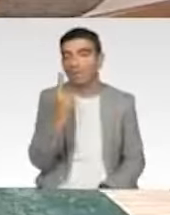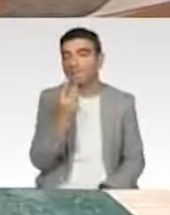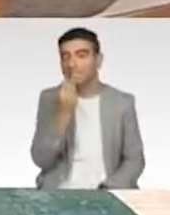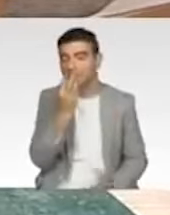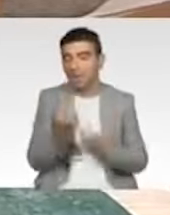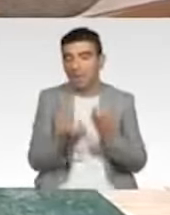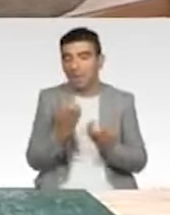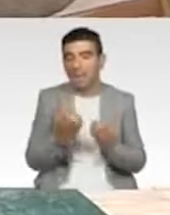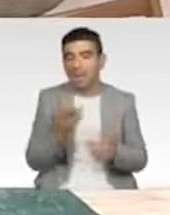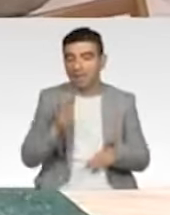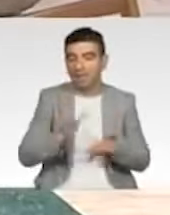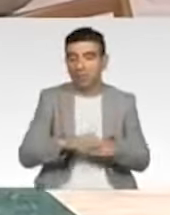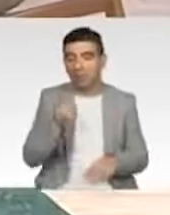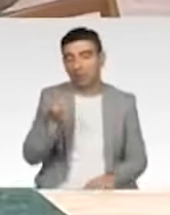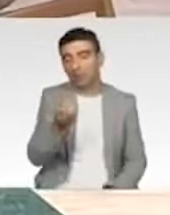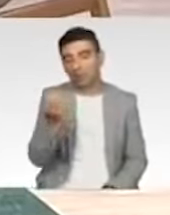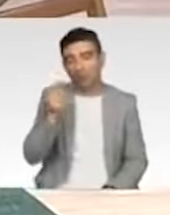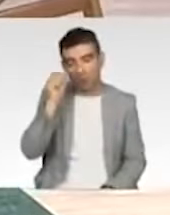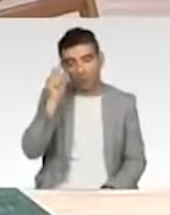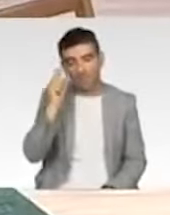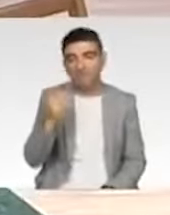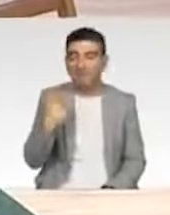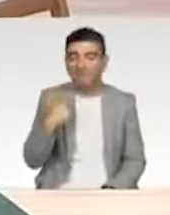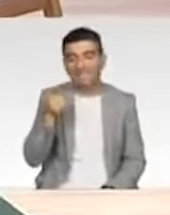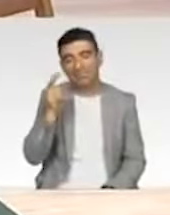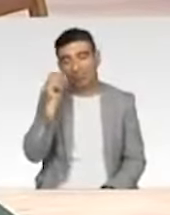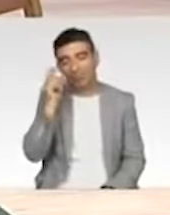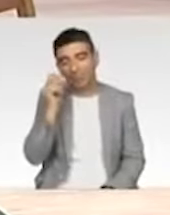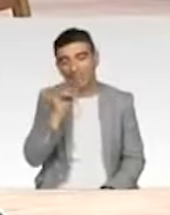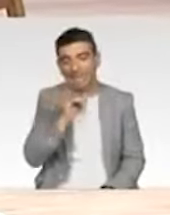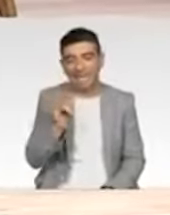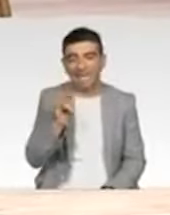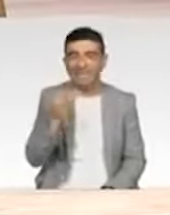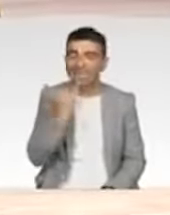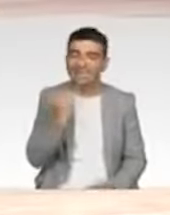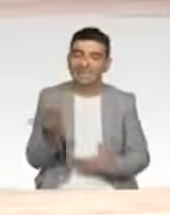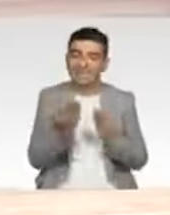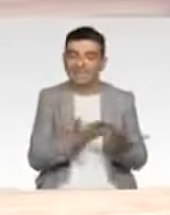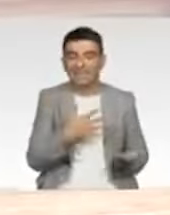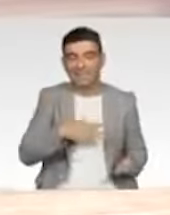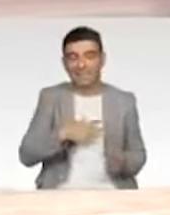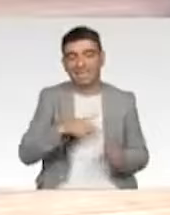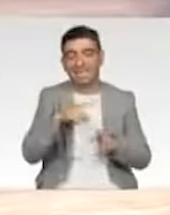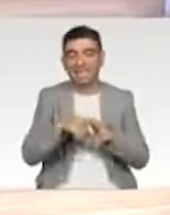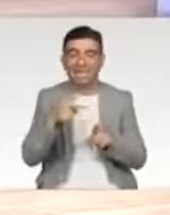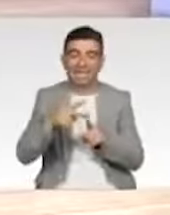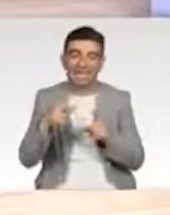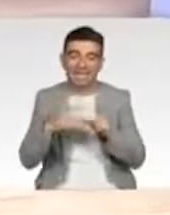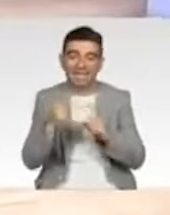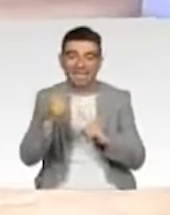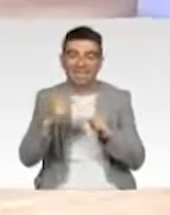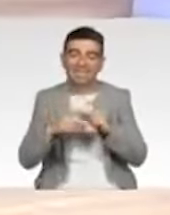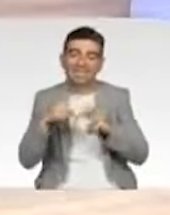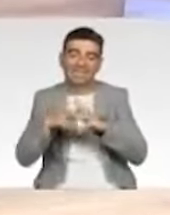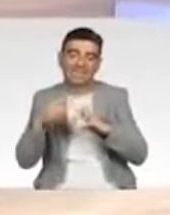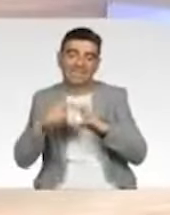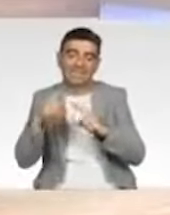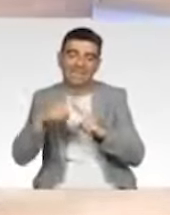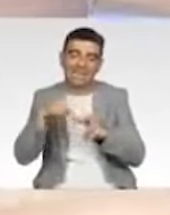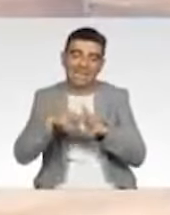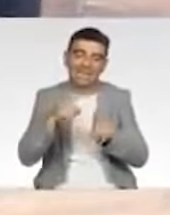yapacak. Onu çok özlediğinizi biliyorum. Biz de çok özledik. Hemen davet etmek istiyorum. Ezgi Sertel geliyor